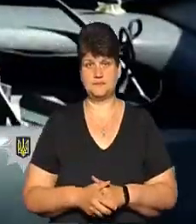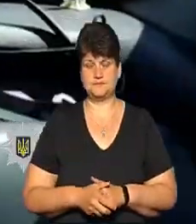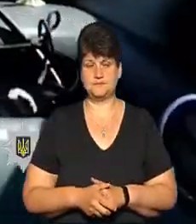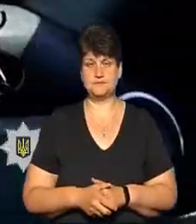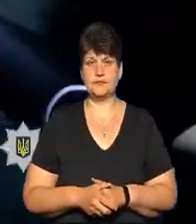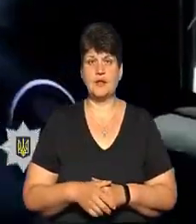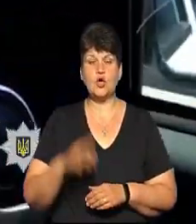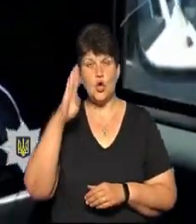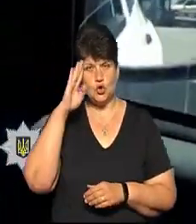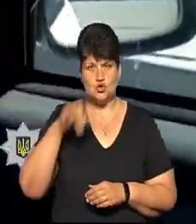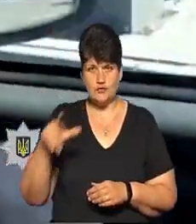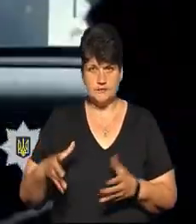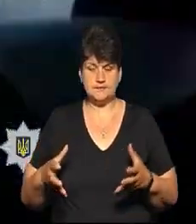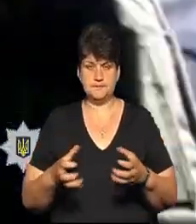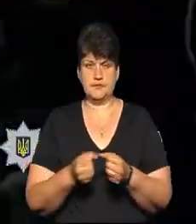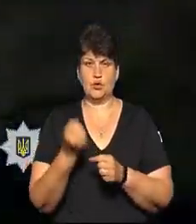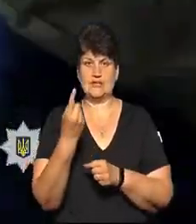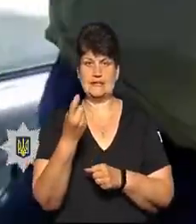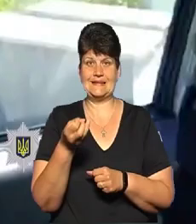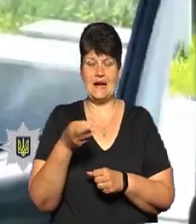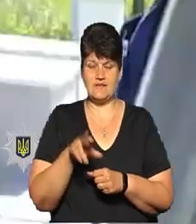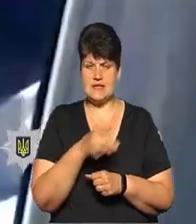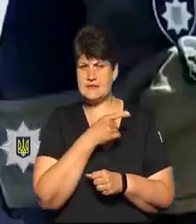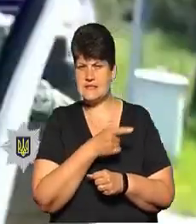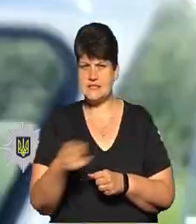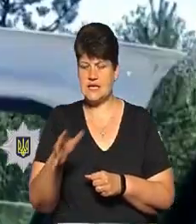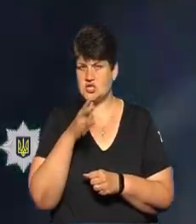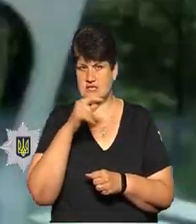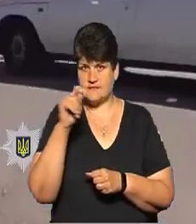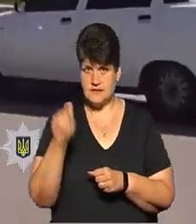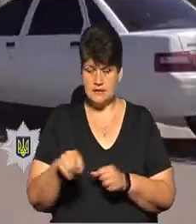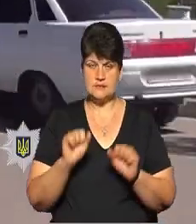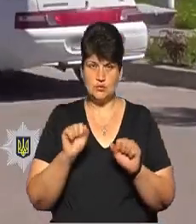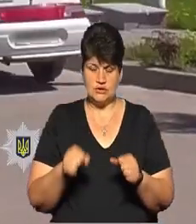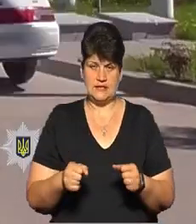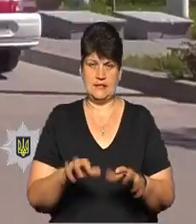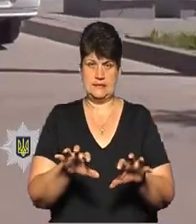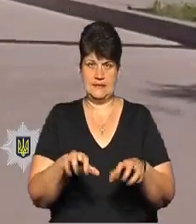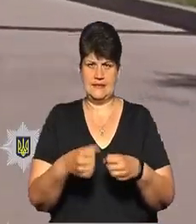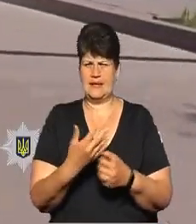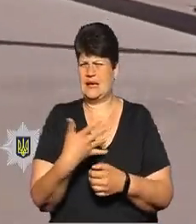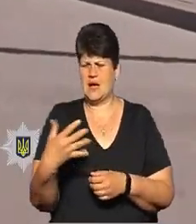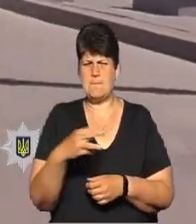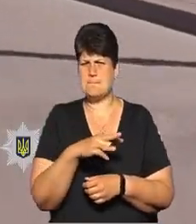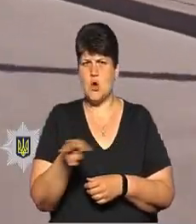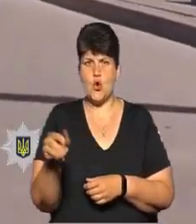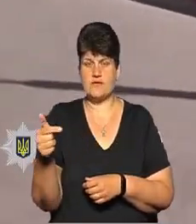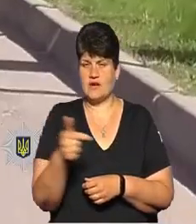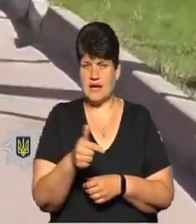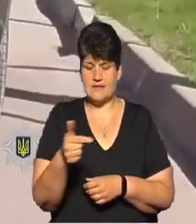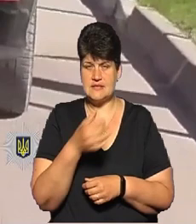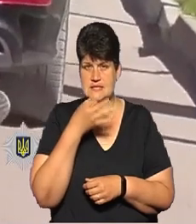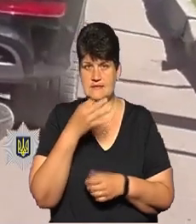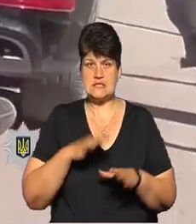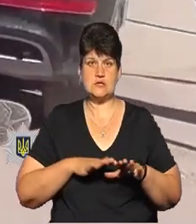Нагадаю, чоловіків затримали 11 травня. За час війни їм вдалося привласнити декілька мільйонів гривень, розповів заступник начальника